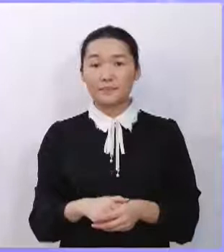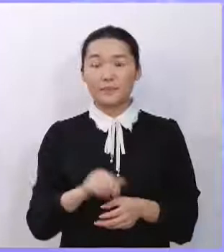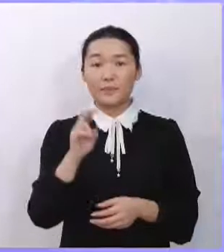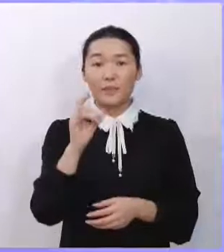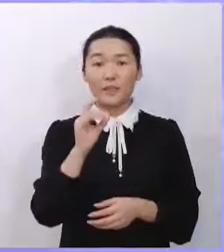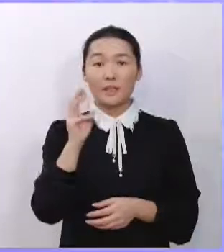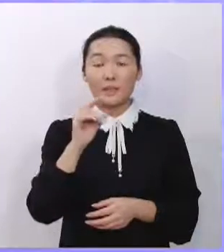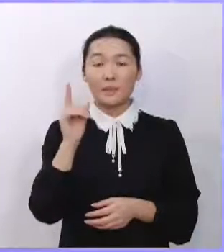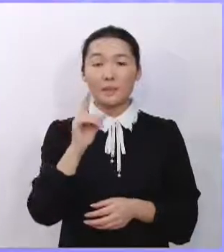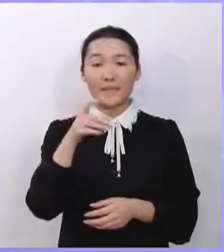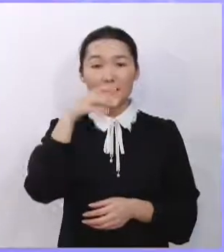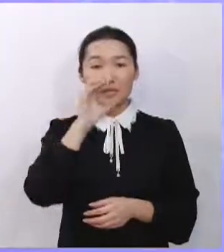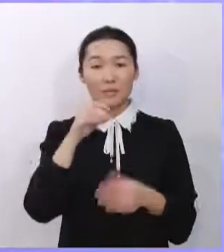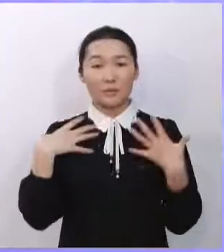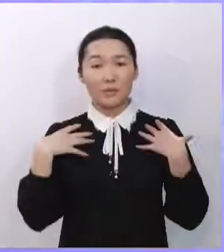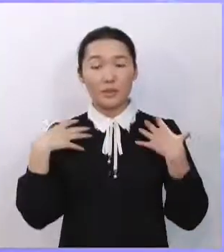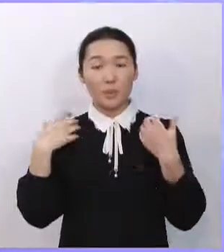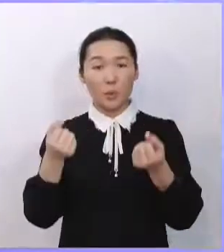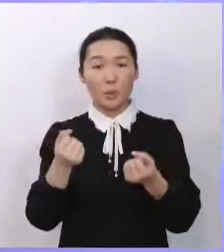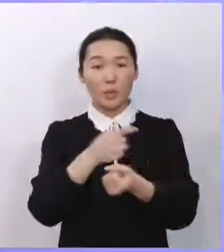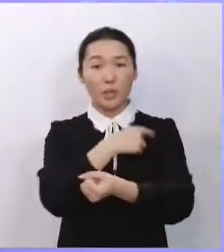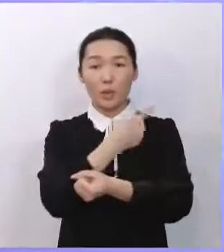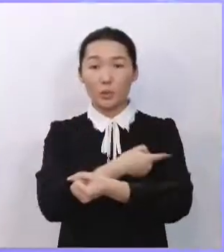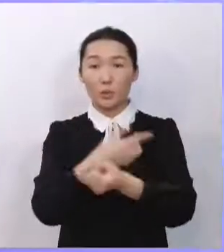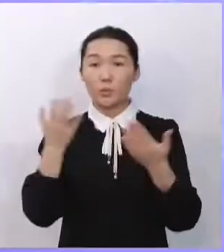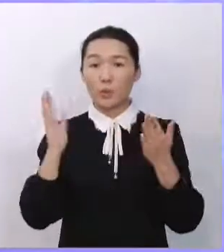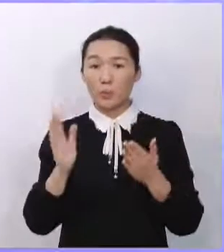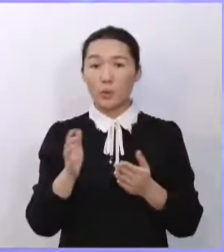Кымыз ичип, ден соолукта күчтүү бол.